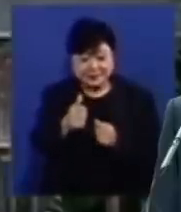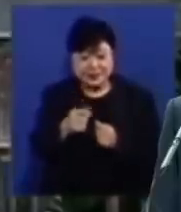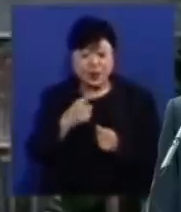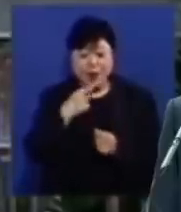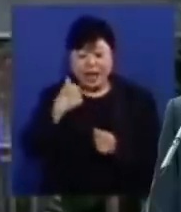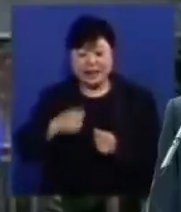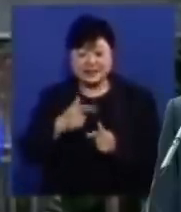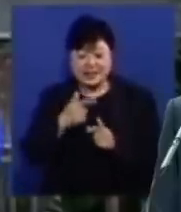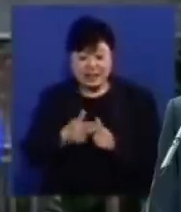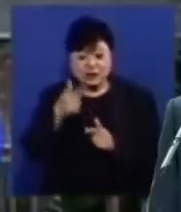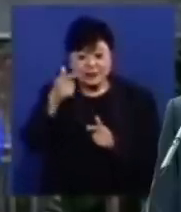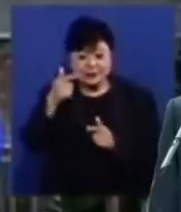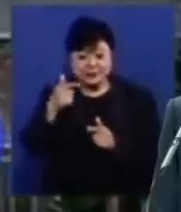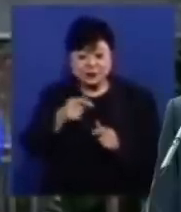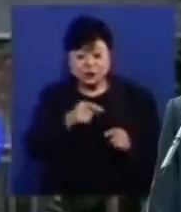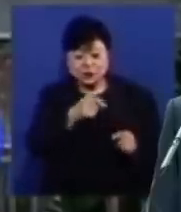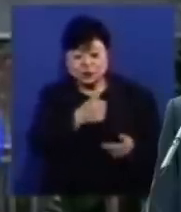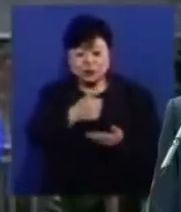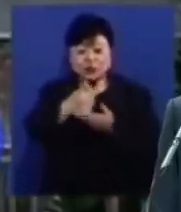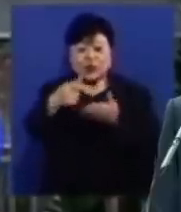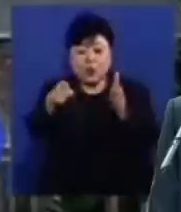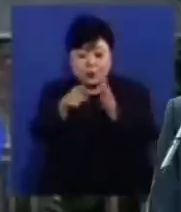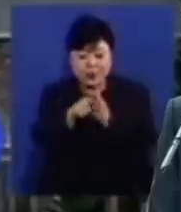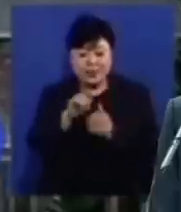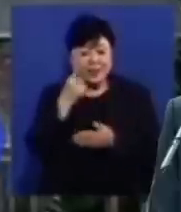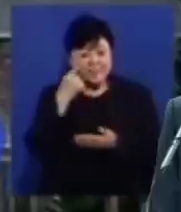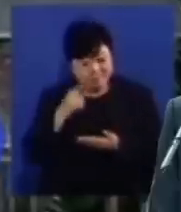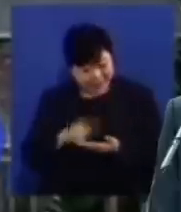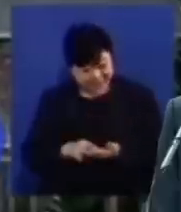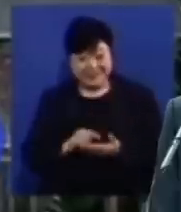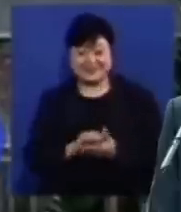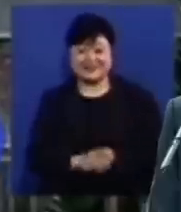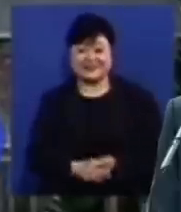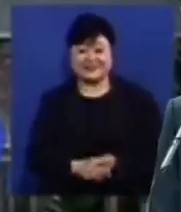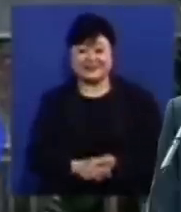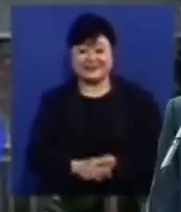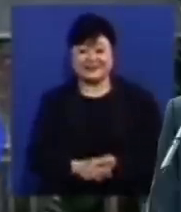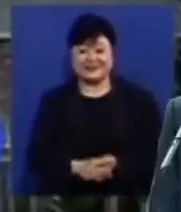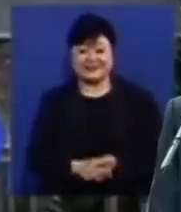외아들 예수님을 구주로 믿게 된 발견인 것입니다.